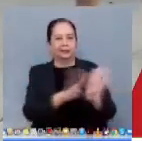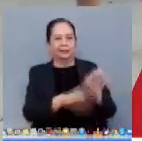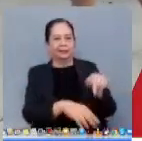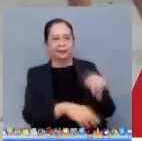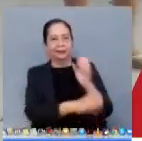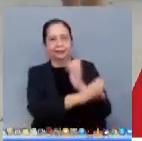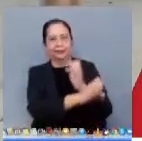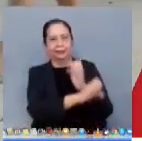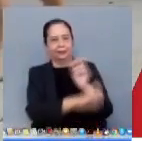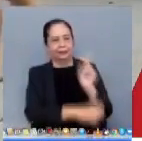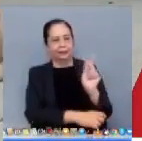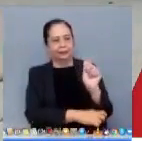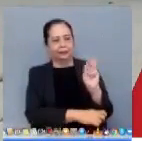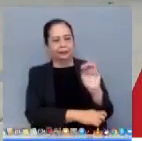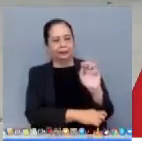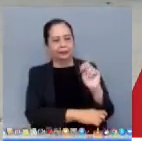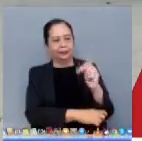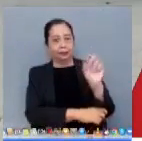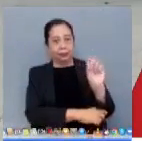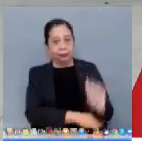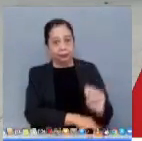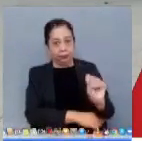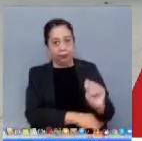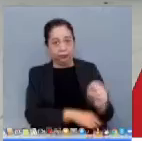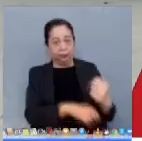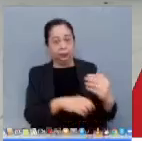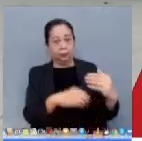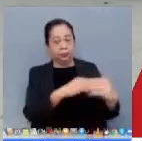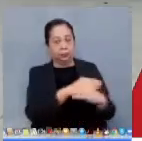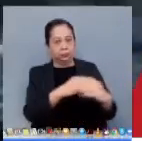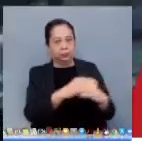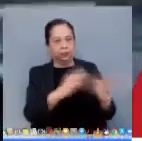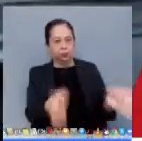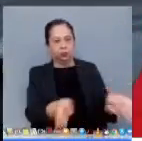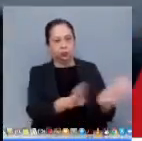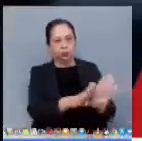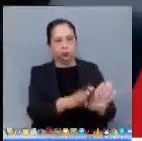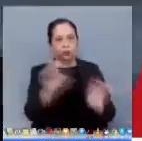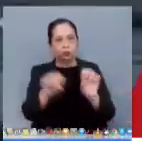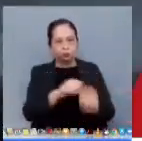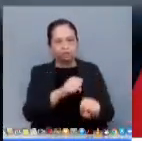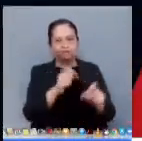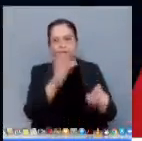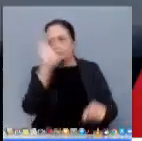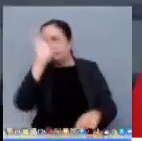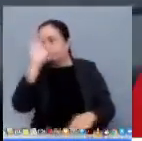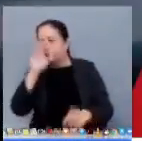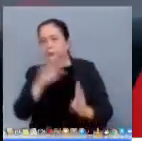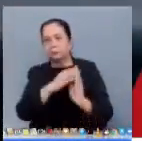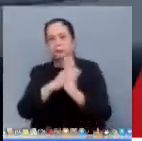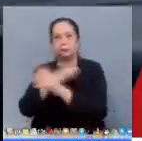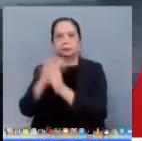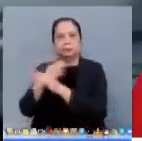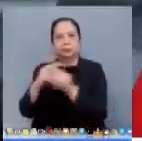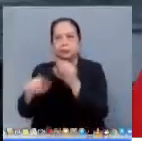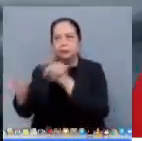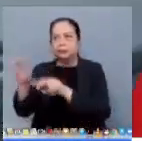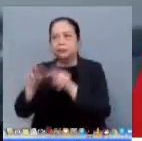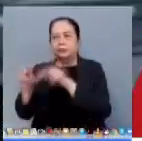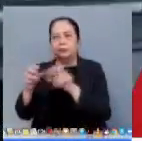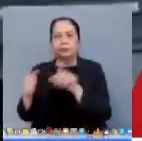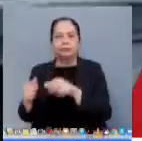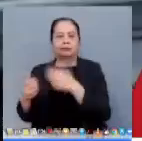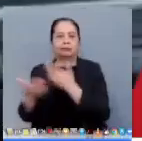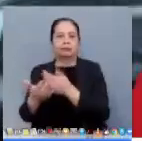Flyover southbound bukas ng umaga. At ngayong umaga, Ivan, ay pinuntahan nila at muling binalikan ng MMDA New Task Force Special Operations